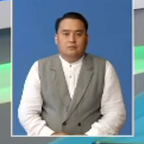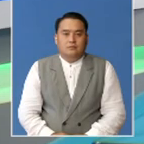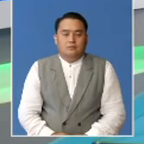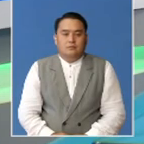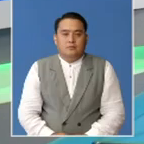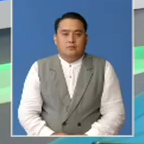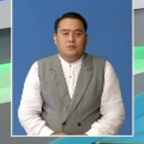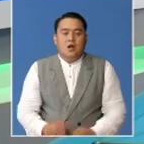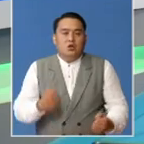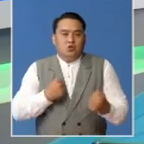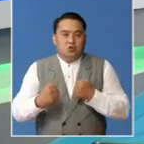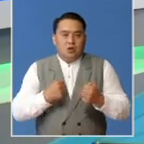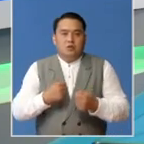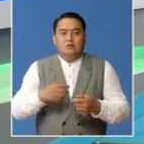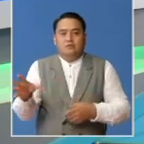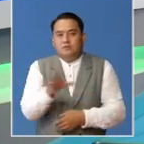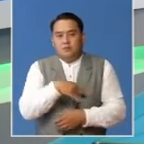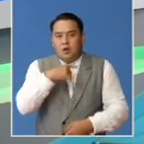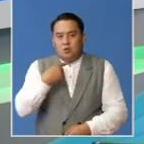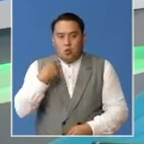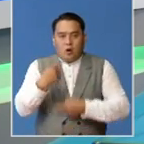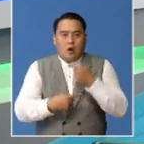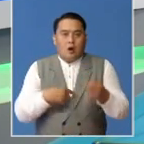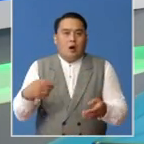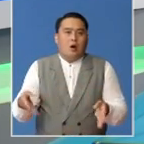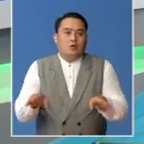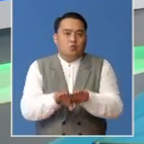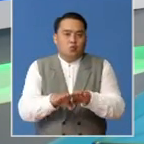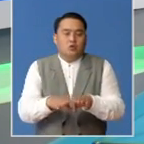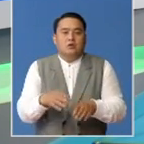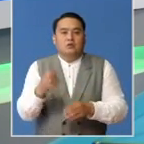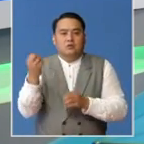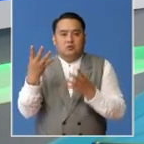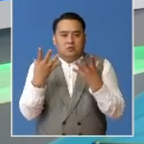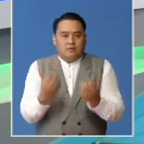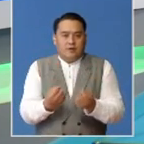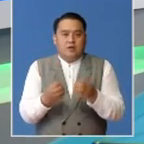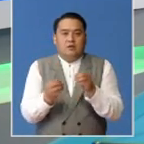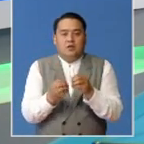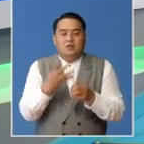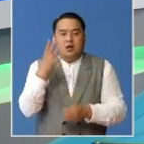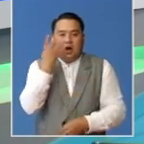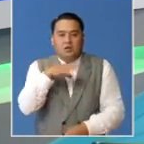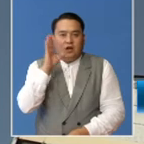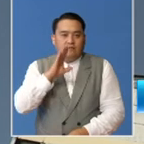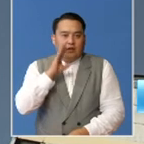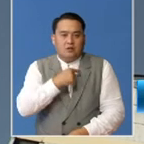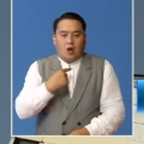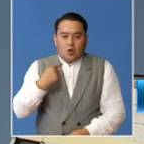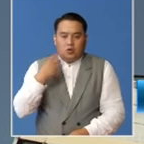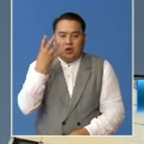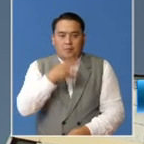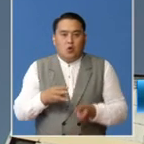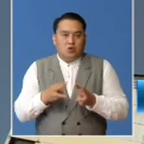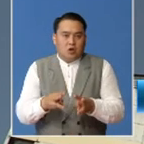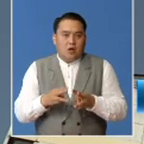Закалятся все. На следующей неделе в Талдыкургане будет отключена горячая вода на 10 дней. Как рассказали представители Талдыкурган